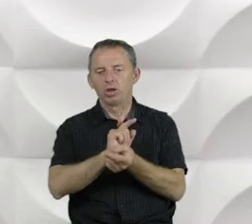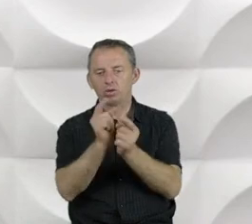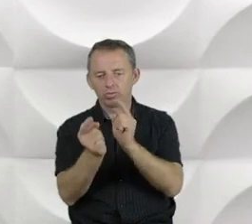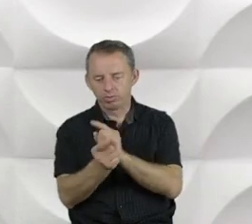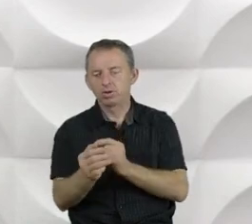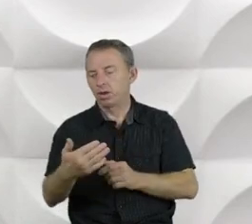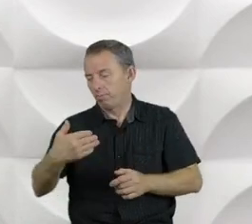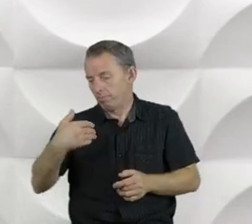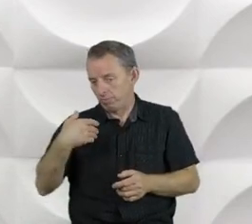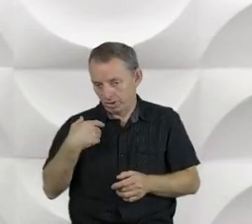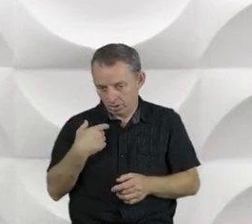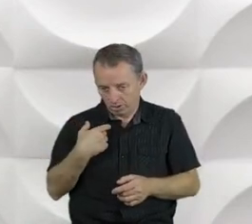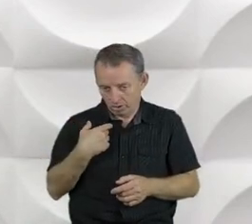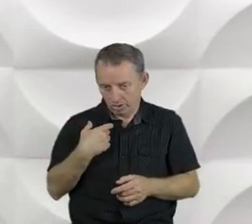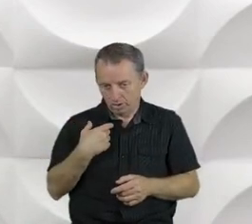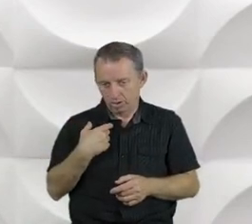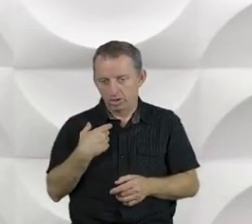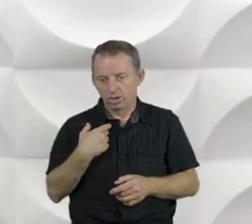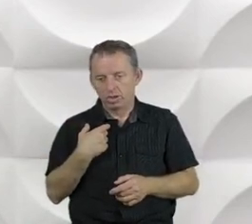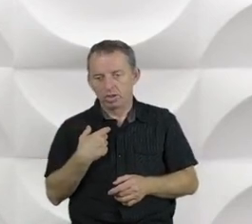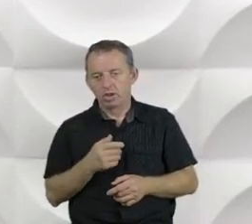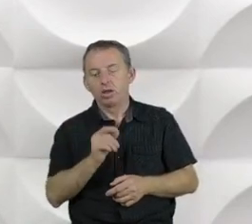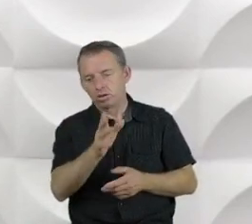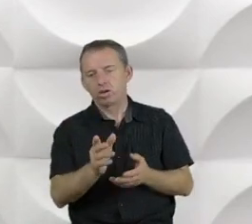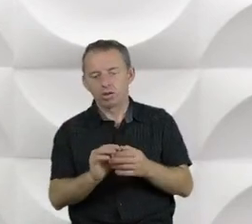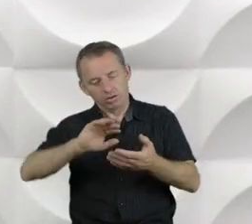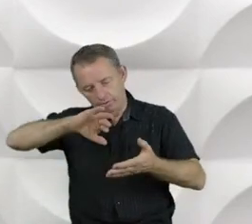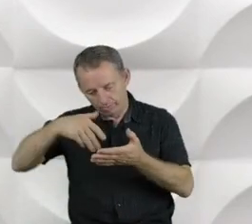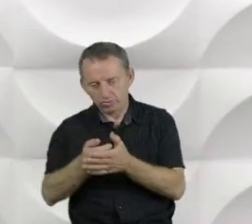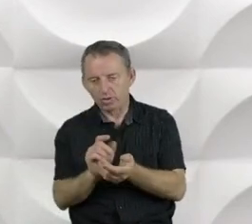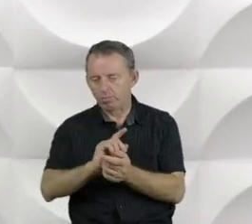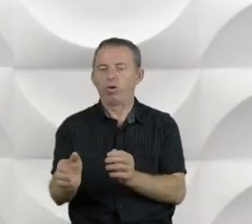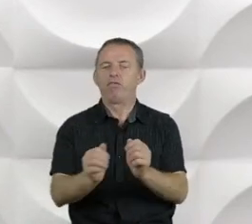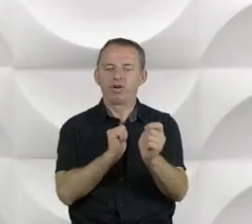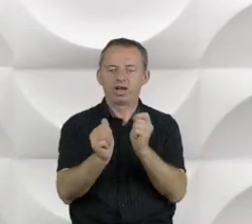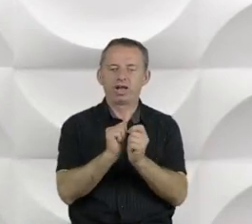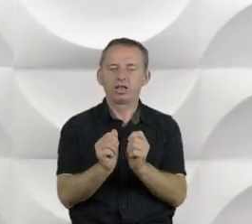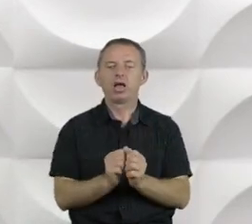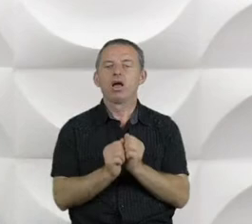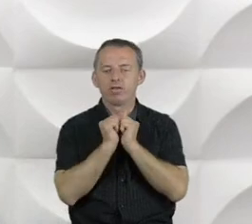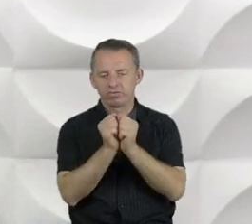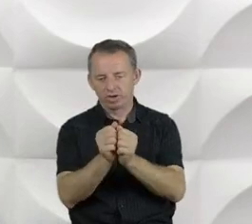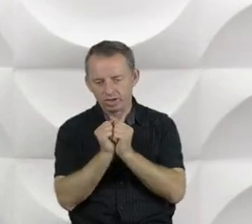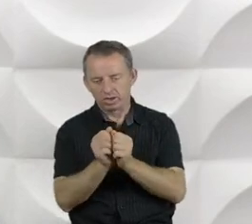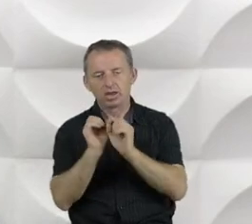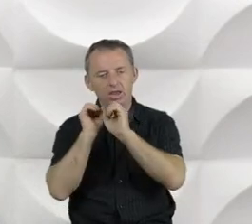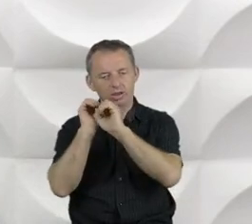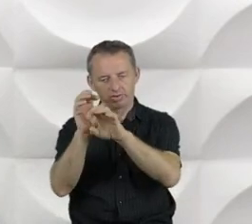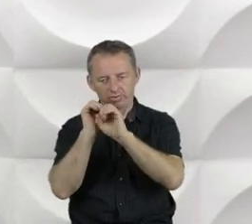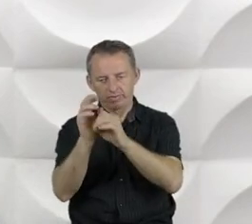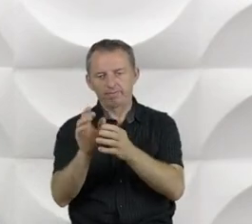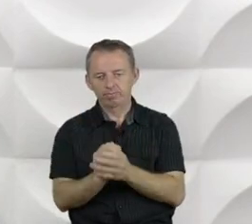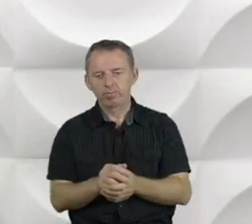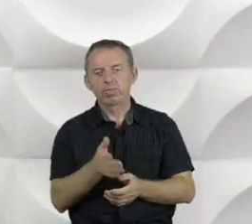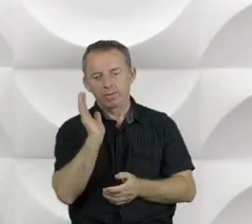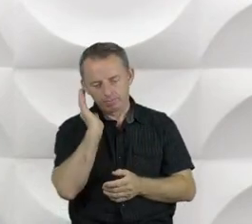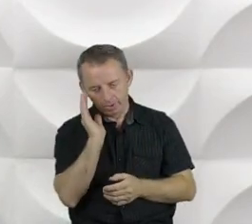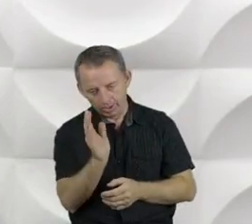były. Wznawiamy działalność po wakacjach, od września. Będziemy o tym informować, że te spotkania